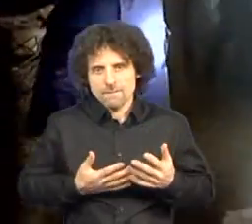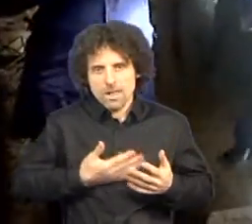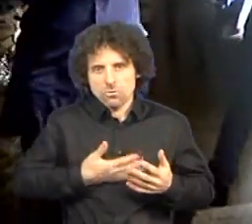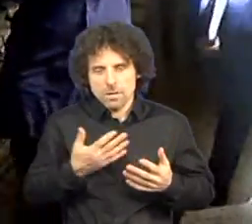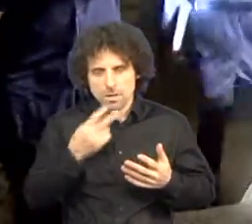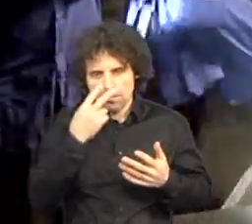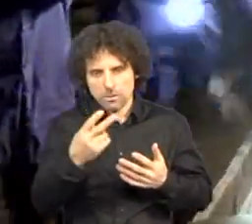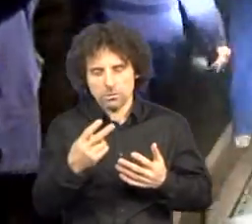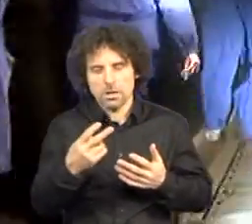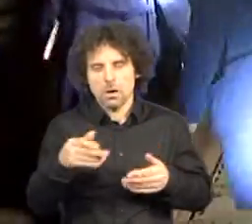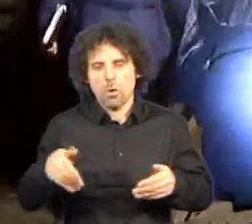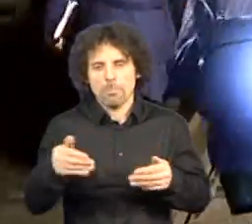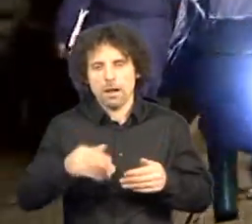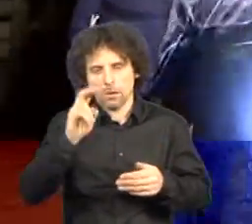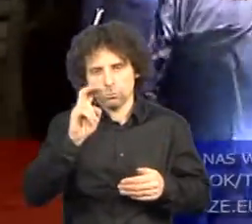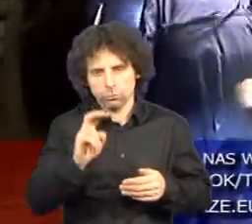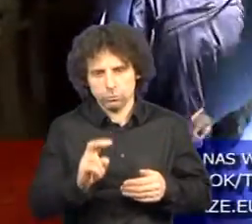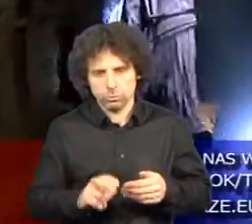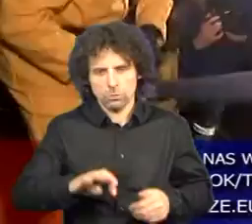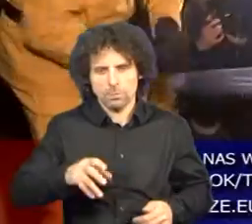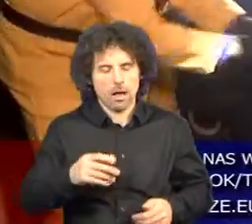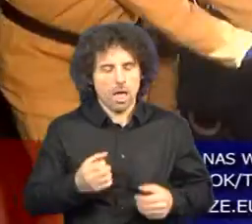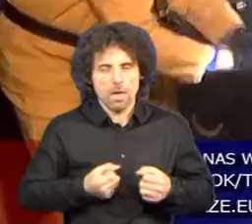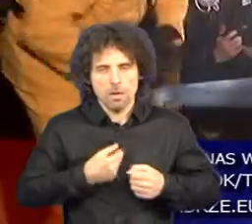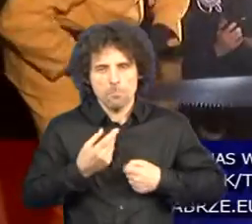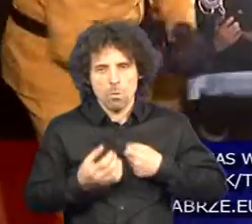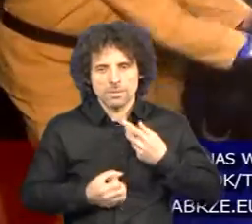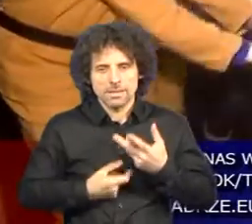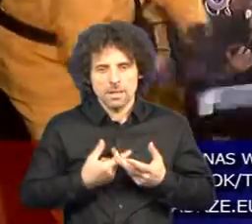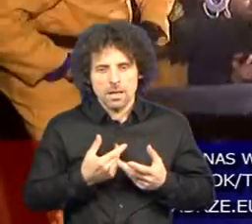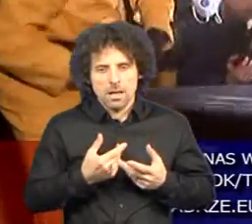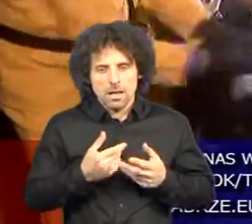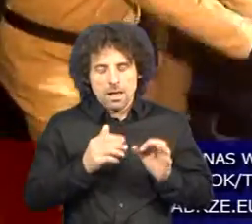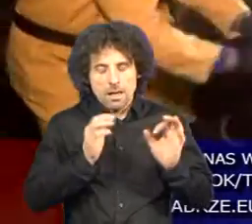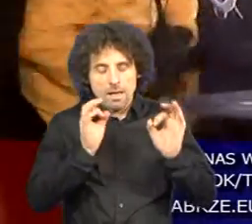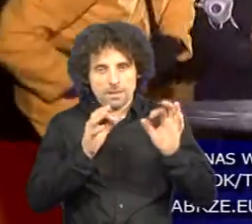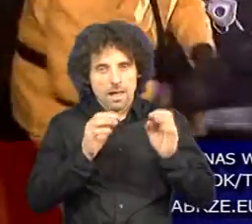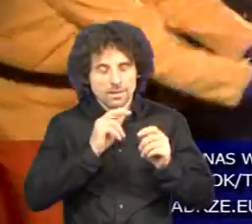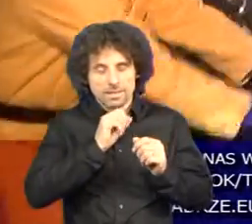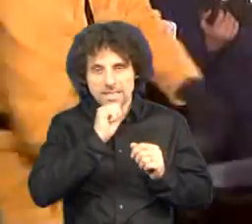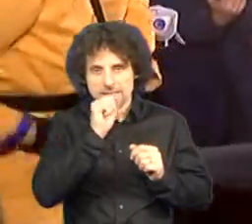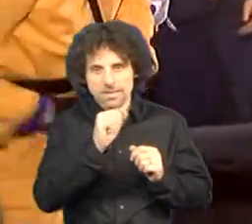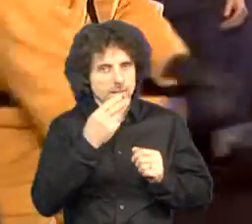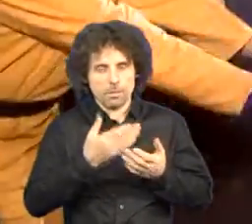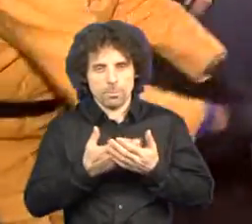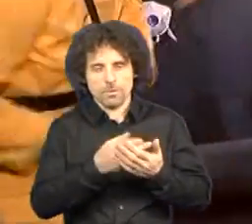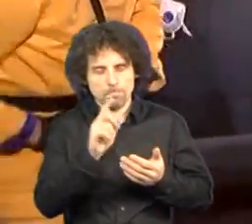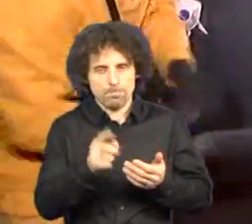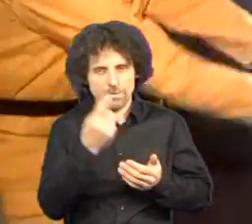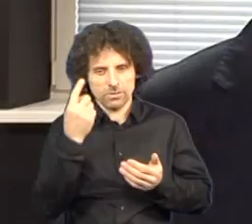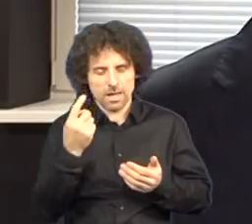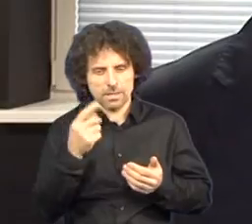propozycja kopalni Guido już teraz wzbudza spore emocje, bo takiej atrakcji jeszcze nikt w Polsce nie zaproponował. To